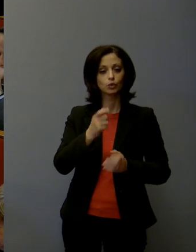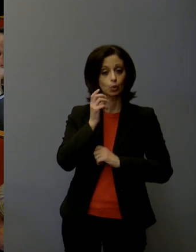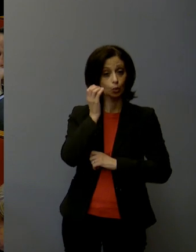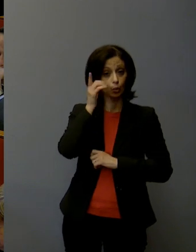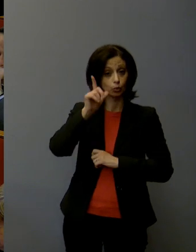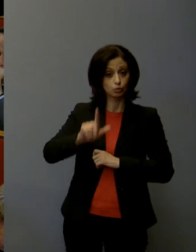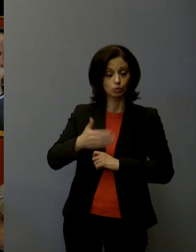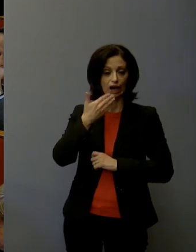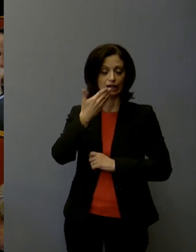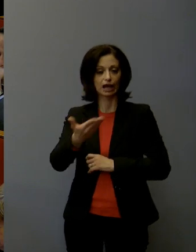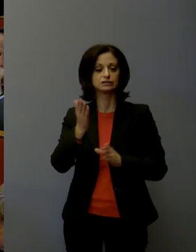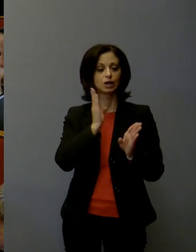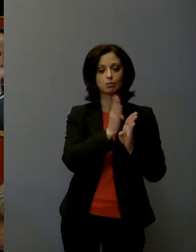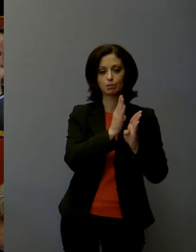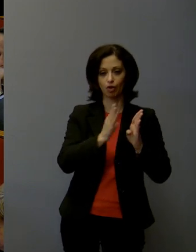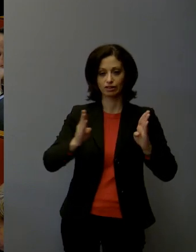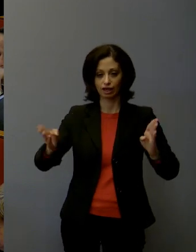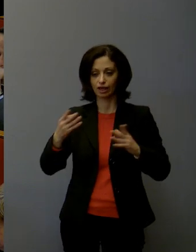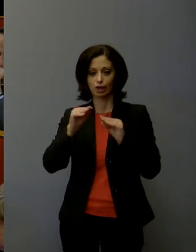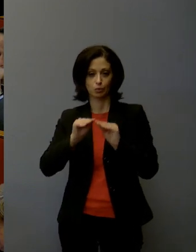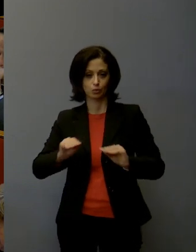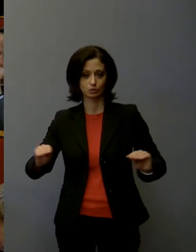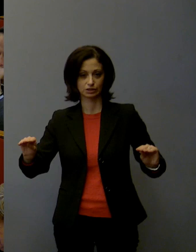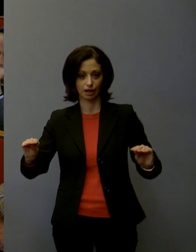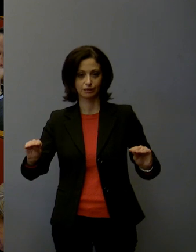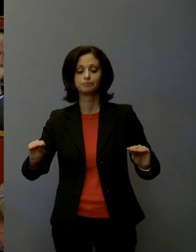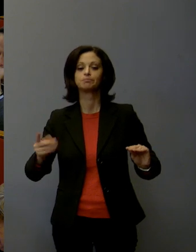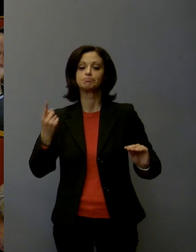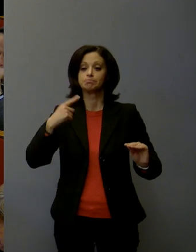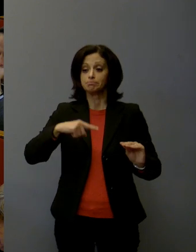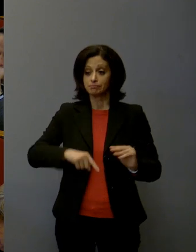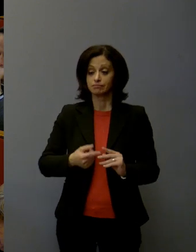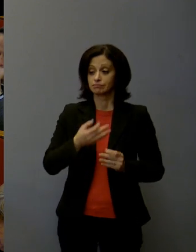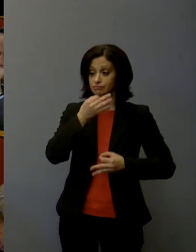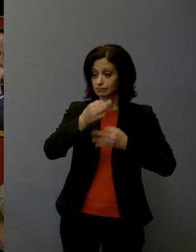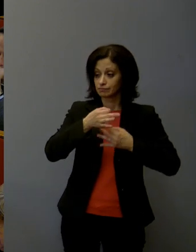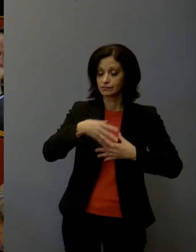e musei anche in questo caso sono partito facendo riferimento ai